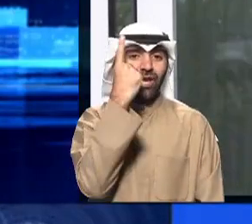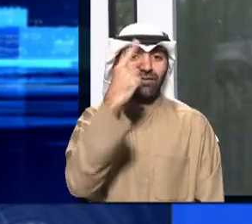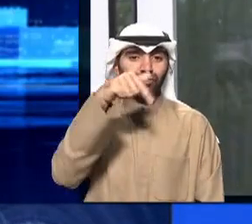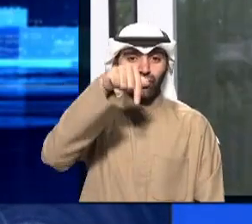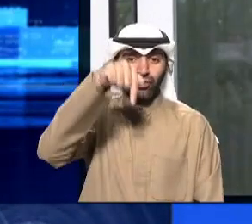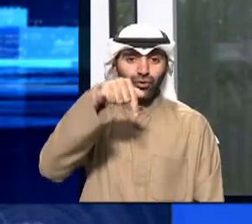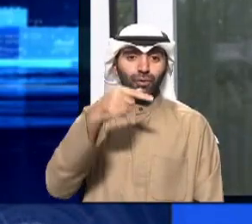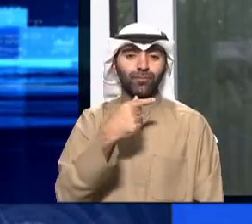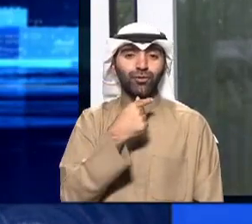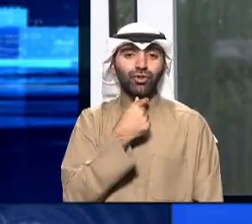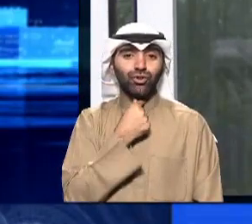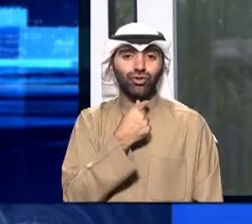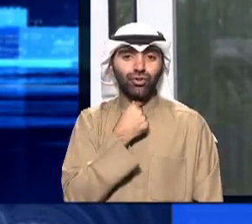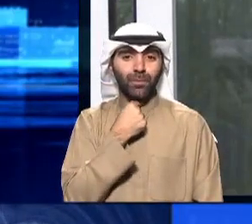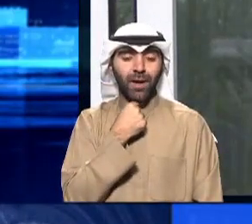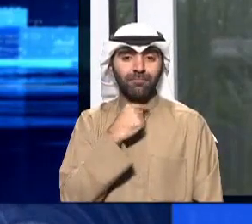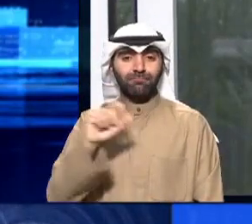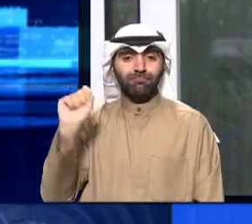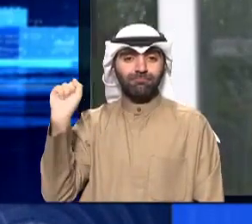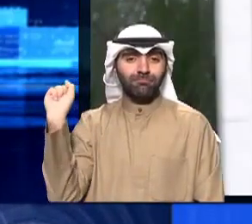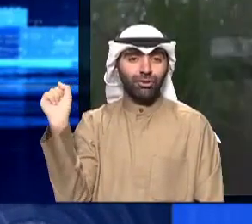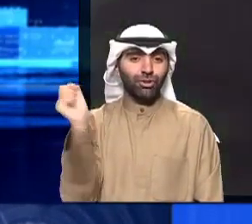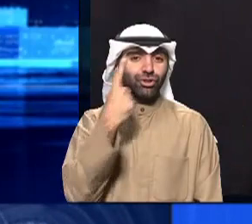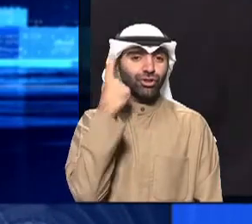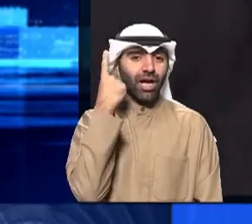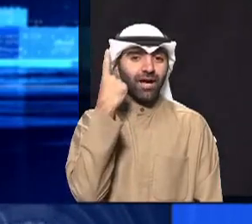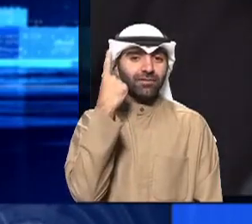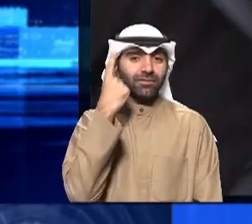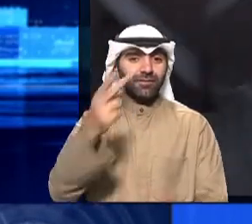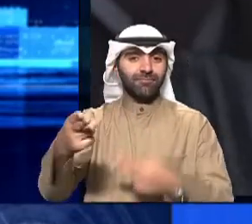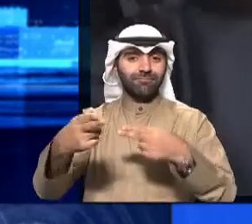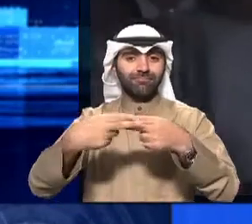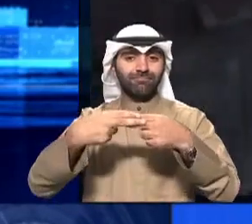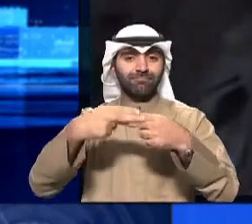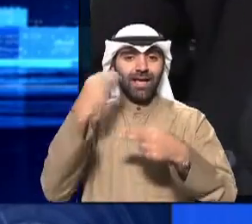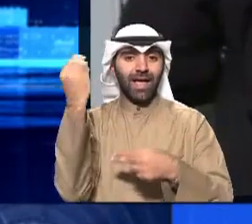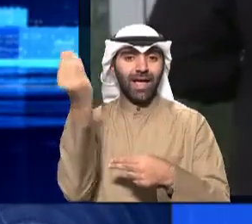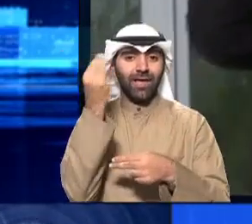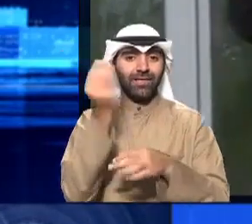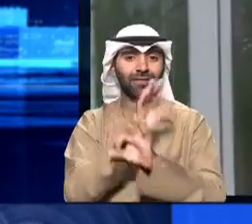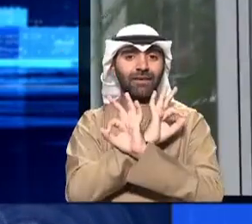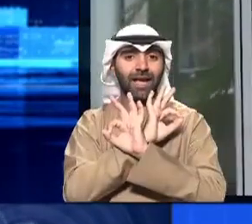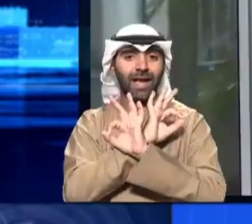تنفيذ الإجراءات الجديدة للحجر والتي ستستمر لمدة شهر كامل